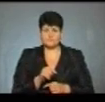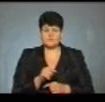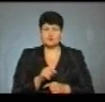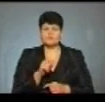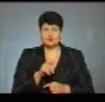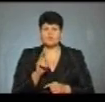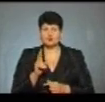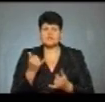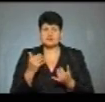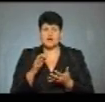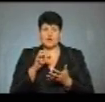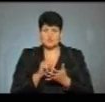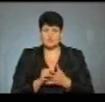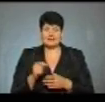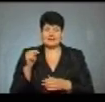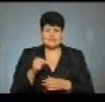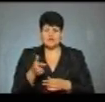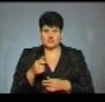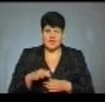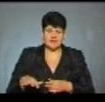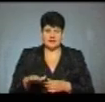той, хто зараз орендує тисячі гектарів,